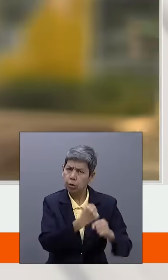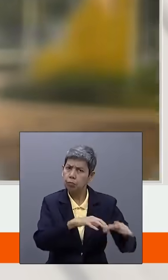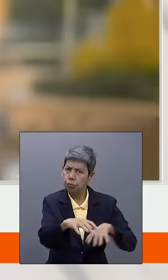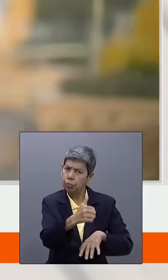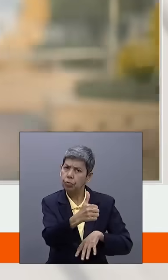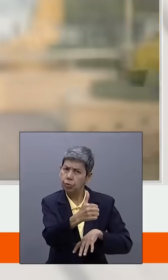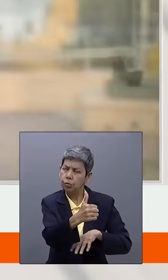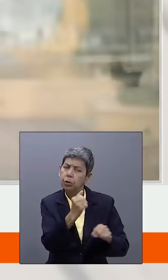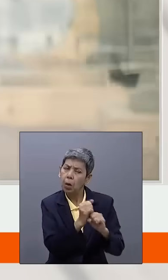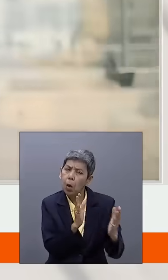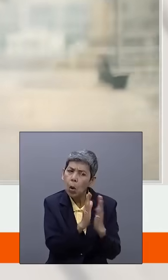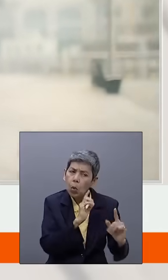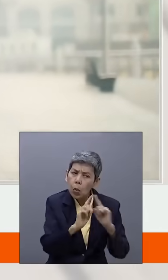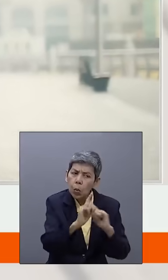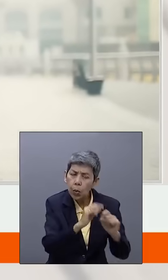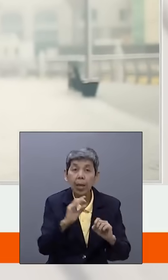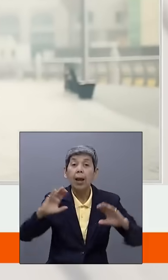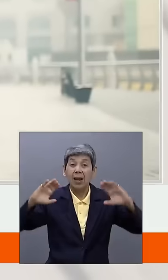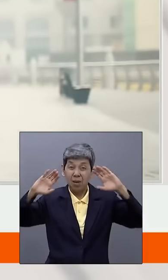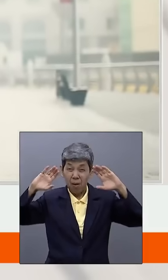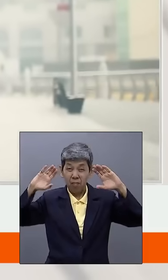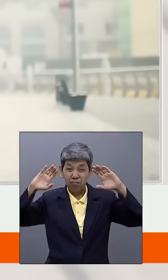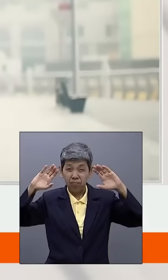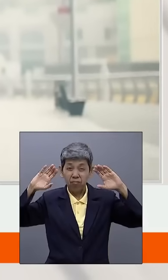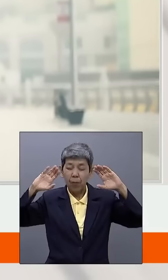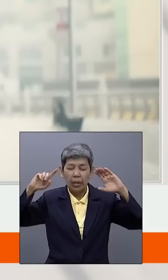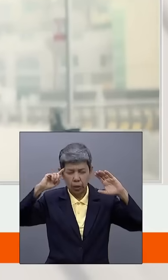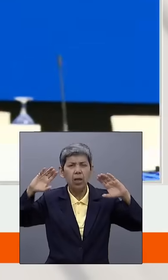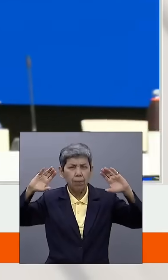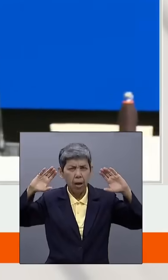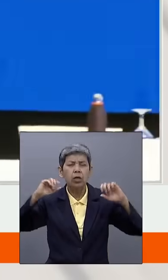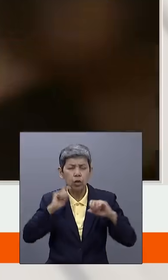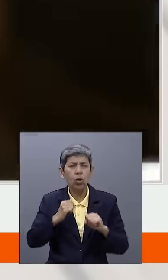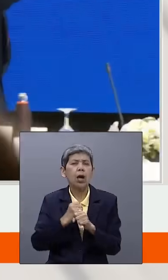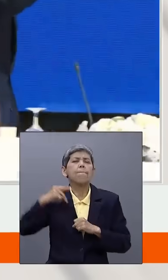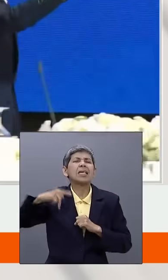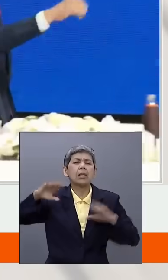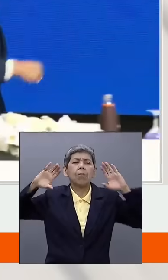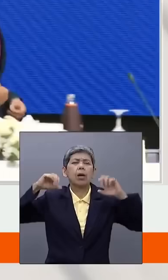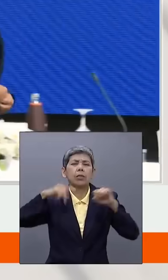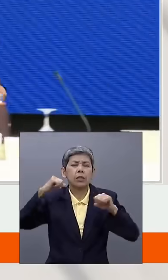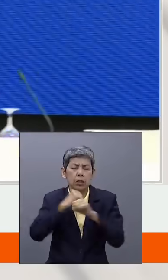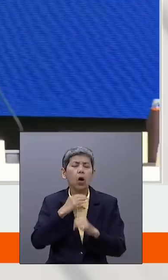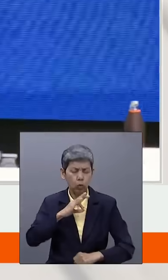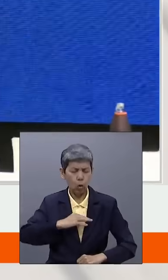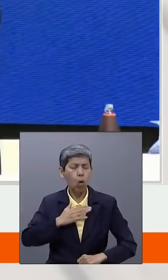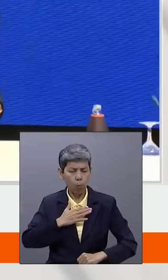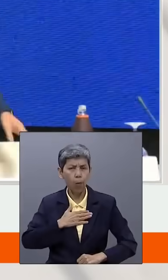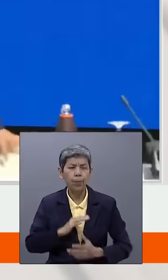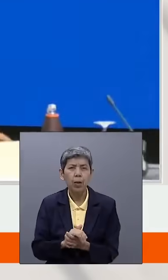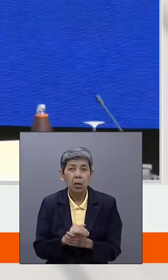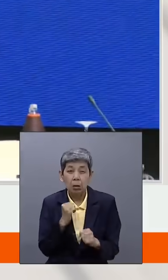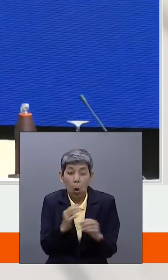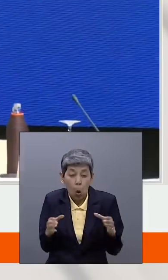งๆผมคิดว่ารัฐบาลหน้าเนี่ยนะครับยังเป็นรัฐบาลเฉพาะกิจเฉพาะการอยู่ในทัศนคติไม่ว่าจะร